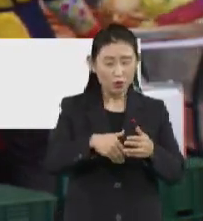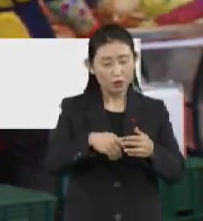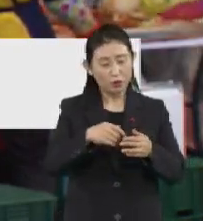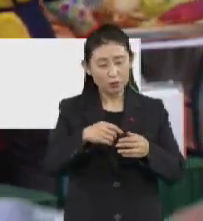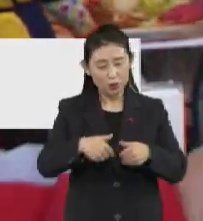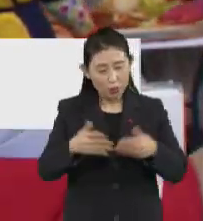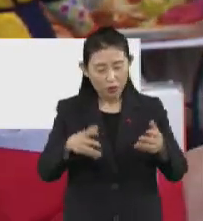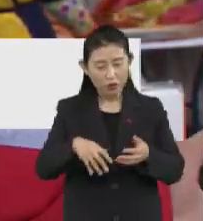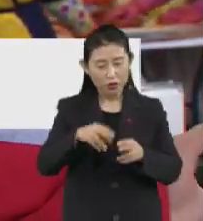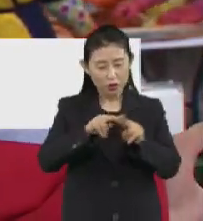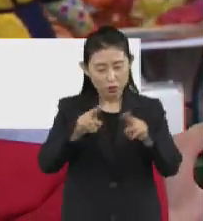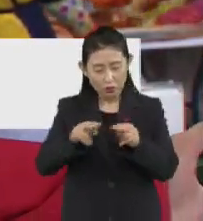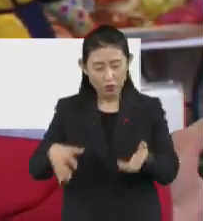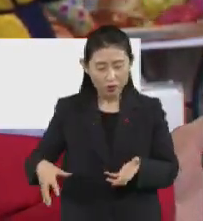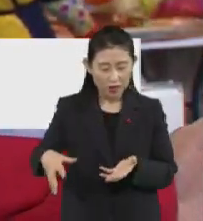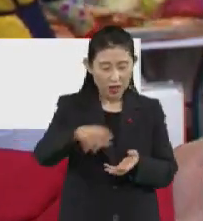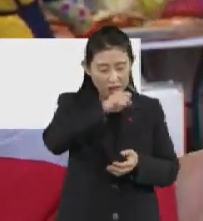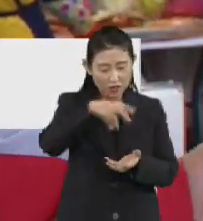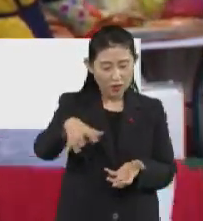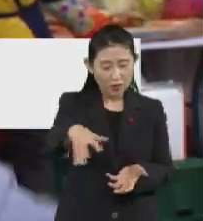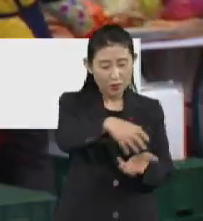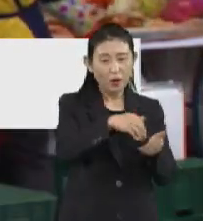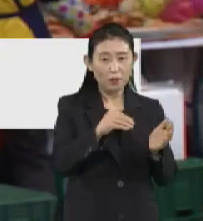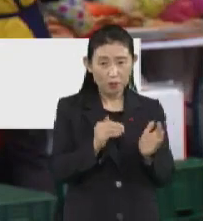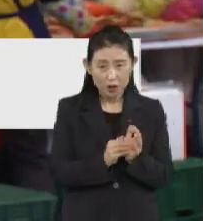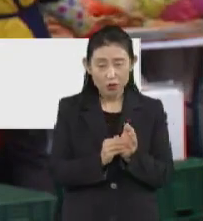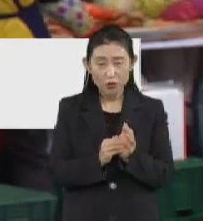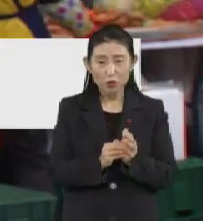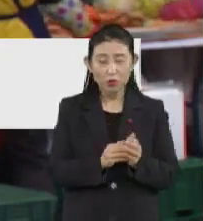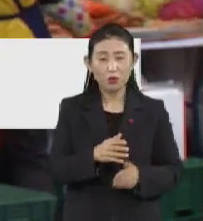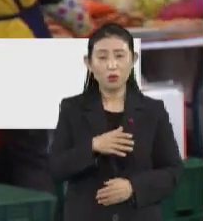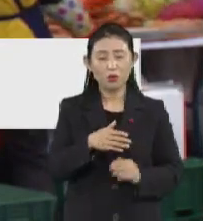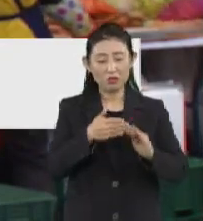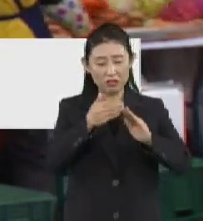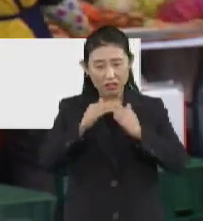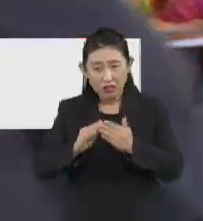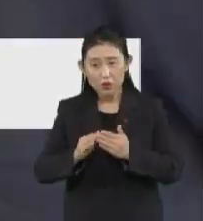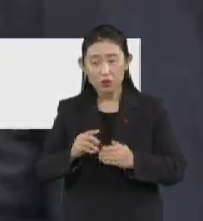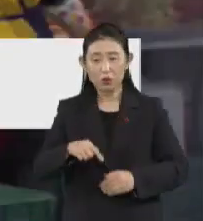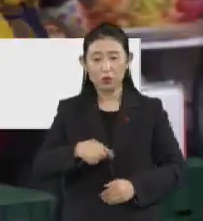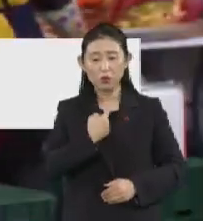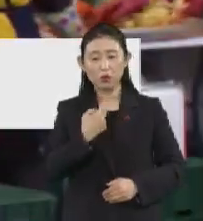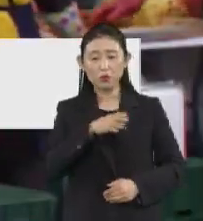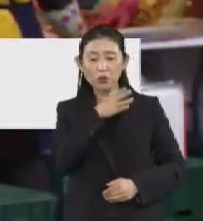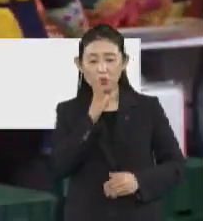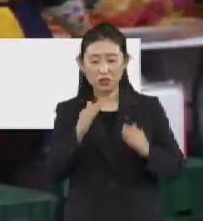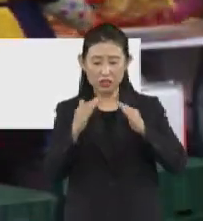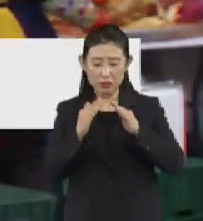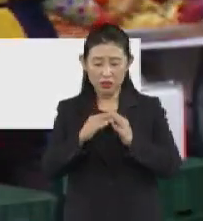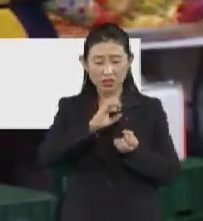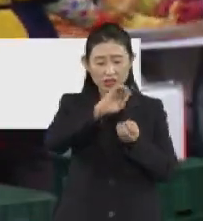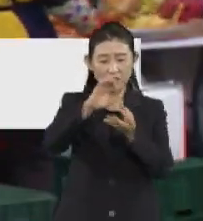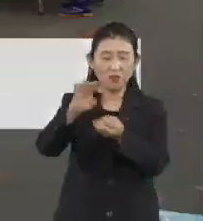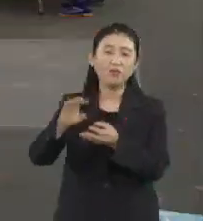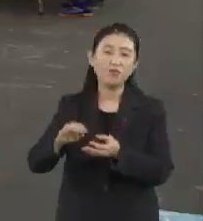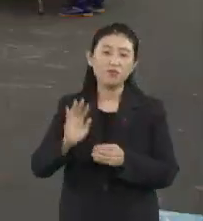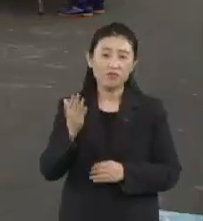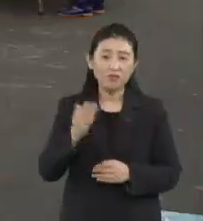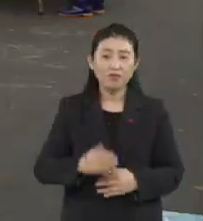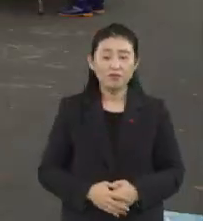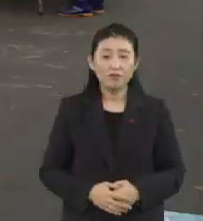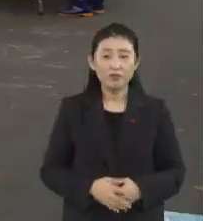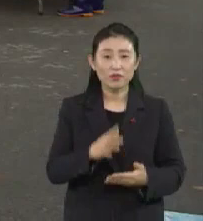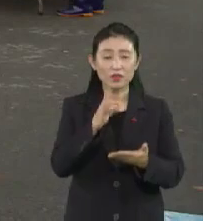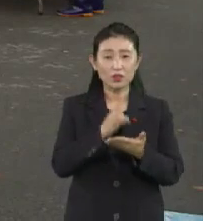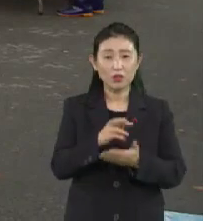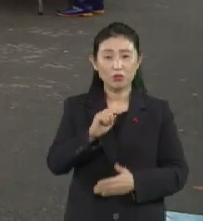부어서 그 불우이웃과 독거노인들에게 이 김장을 다 나눠주기로 했습니다.